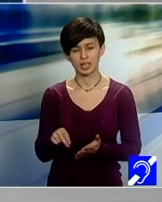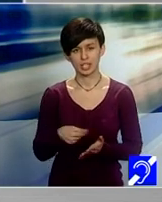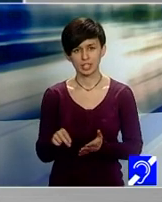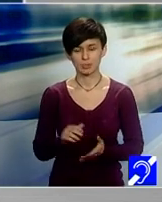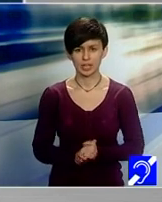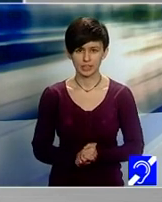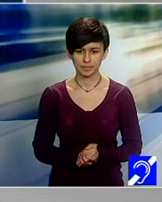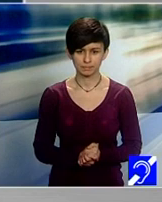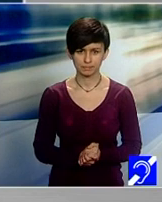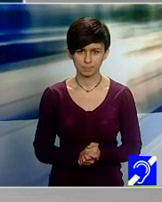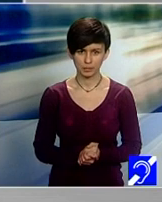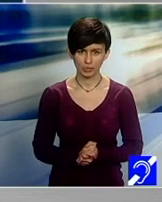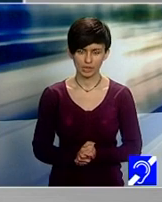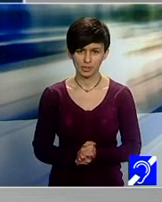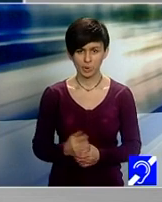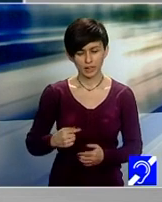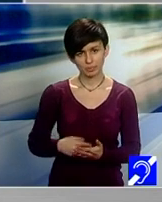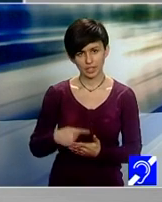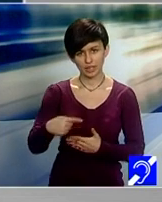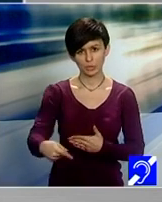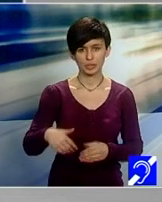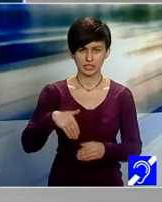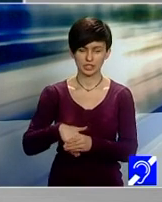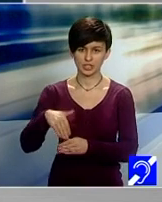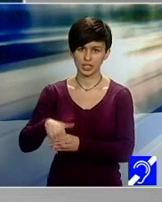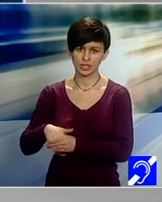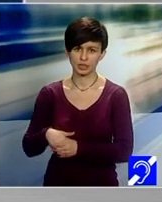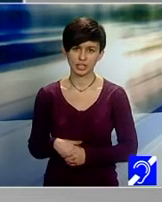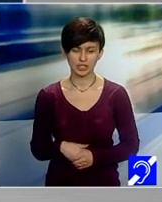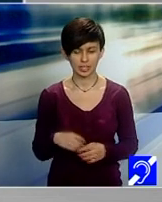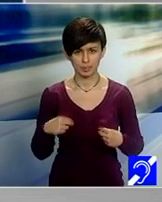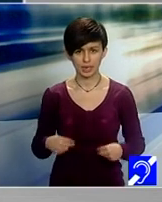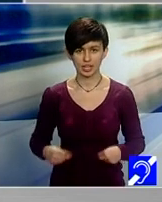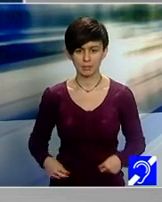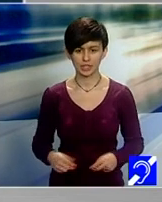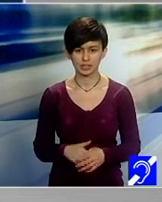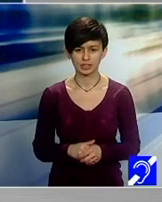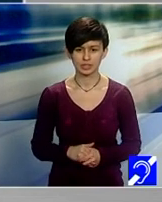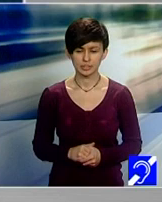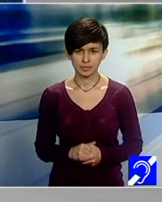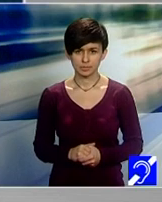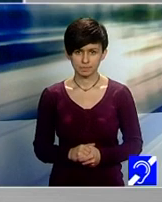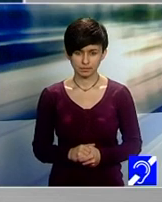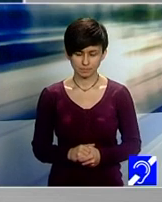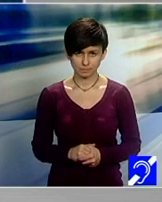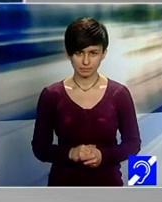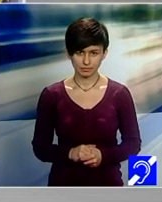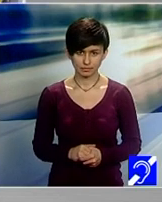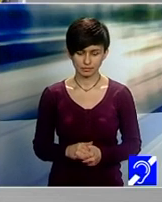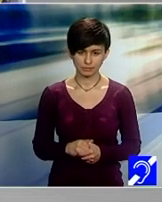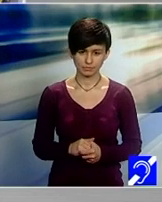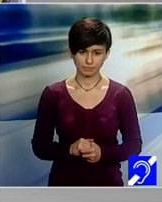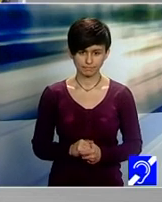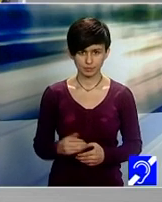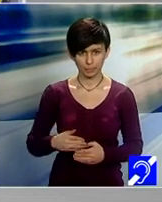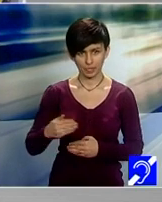a trecut de Senat și urmează să intre la vot în Camera Deputaților, care este for decizional. Știrea, vă rog.